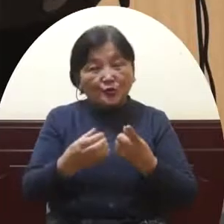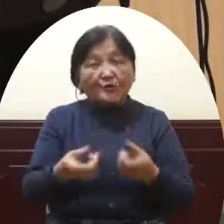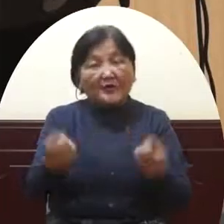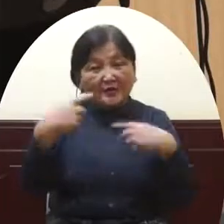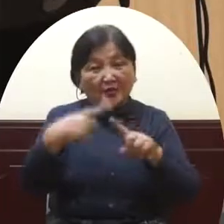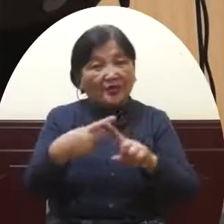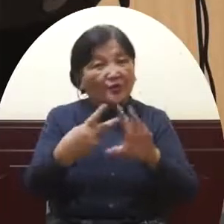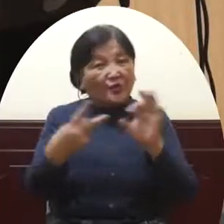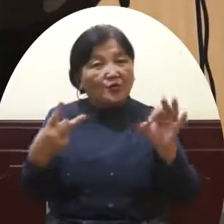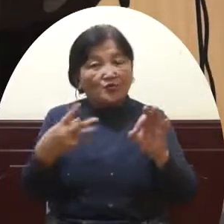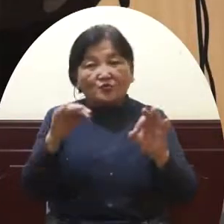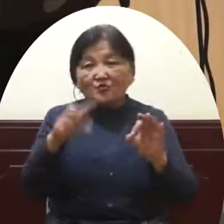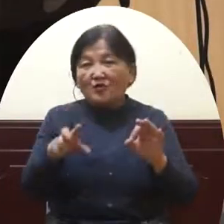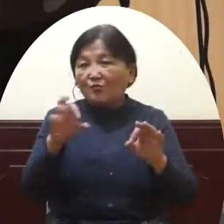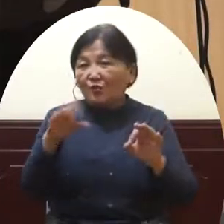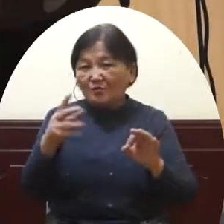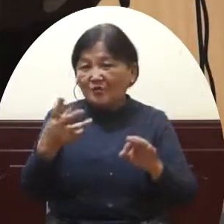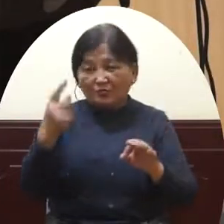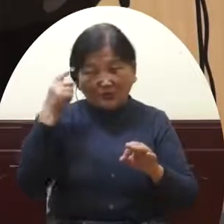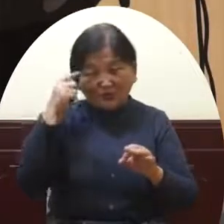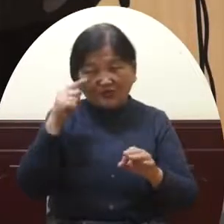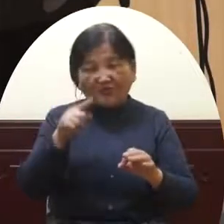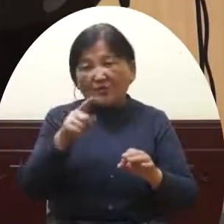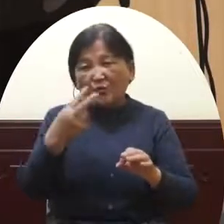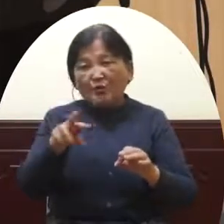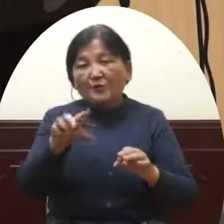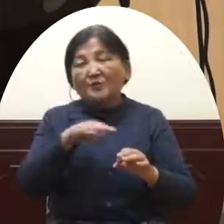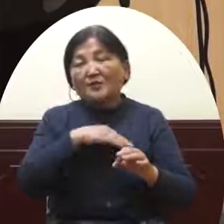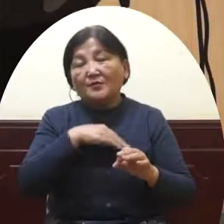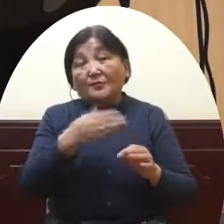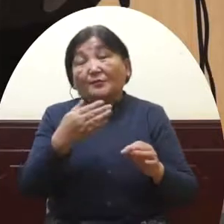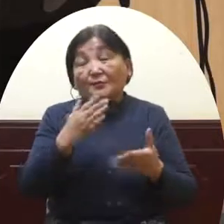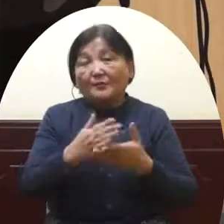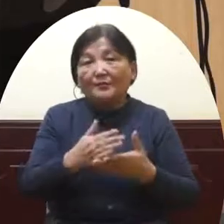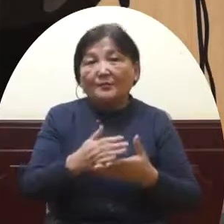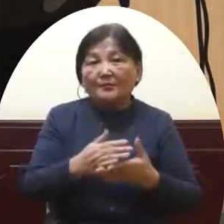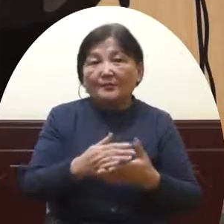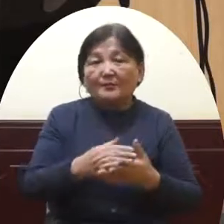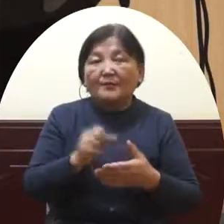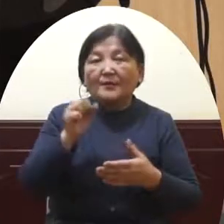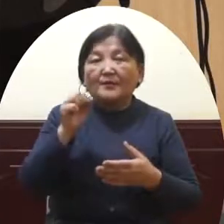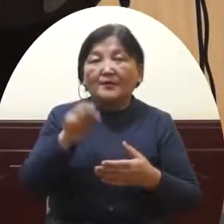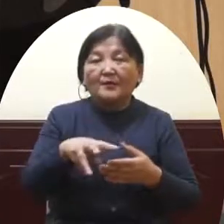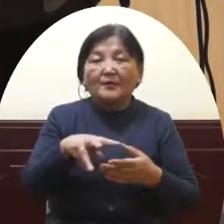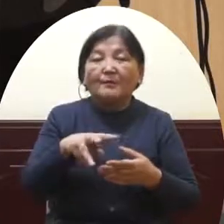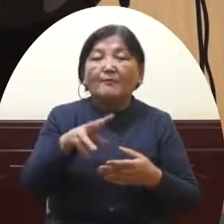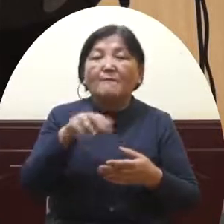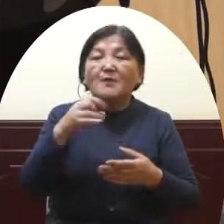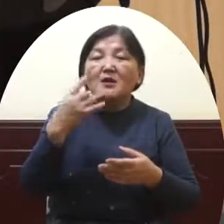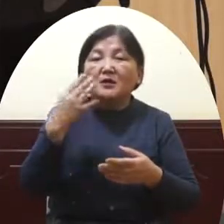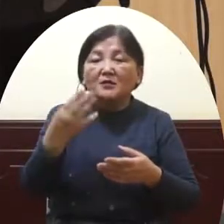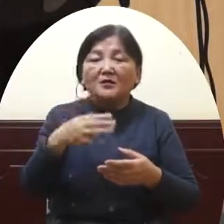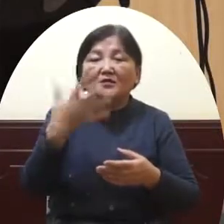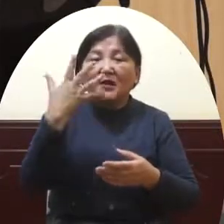бахад 200 жил зарцуулах хэрэгтэй л гэж би имиж байна. Зүгээр энэ талаас нь бодоорой. Зүгээр би он маршиг судалсан, 5 он төлөвлөөнийг